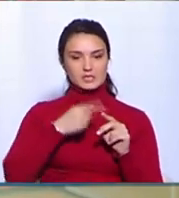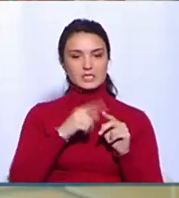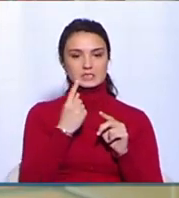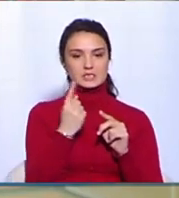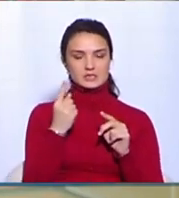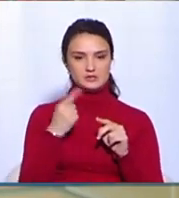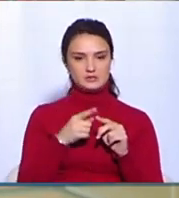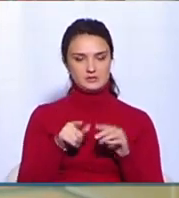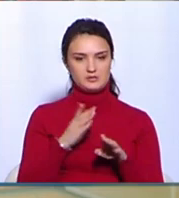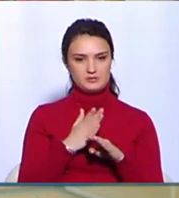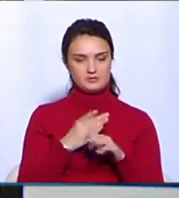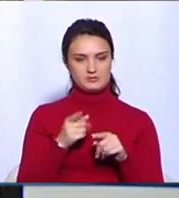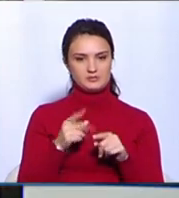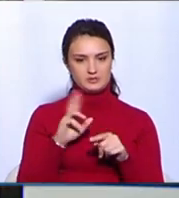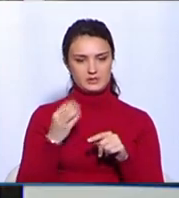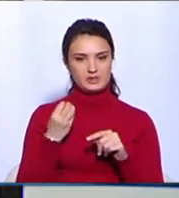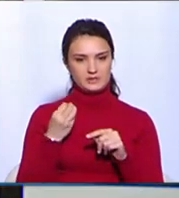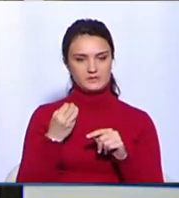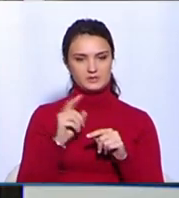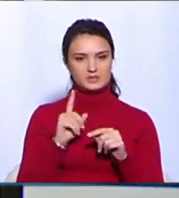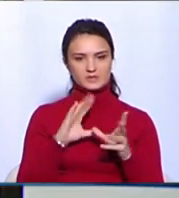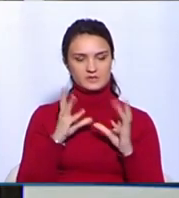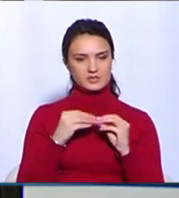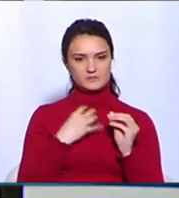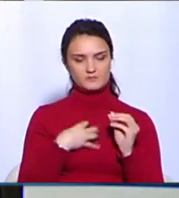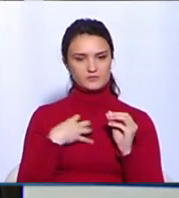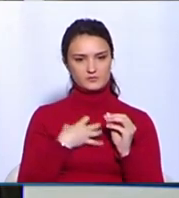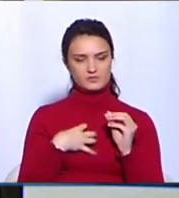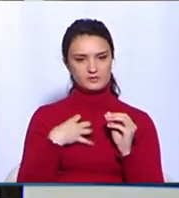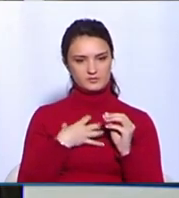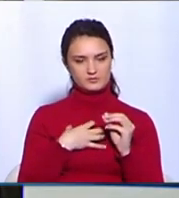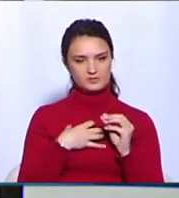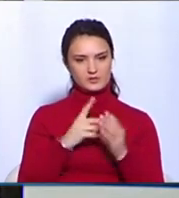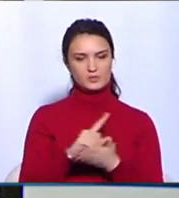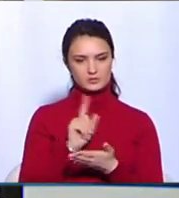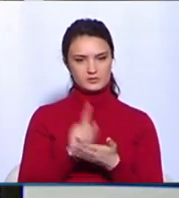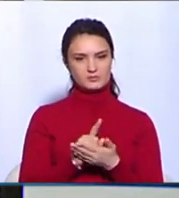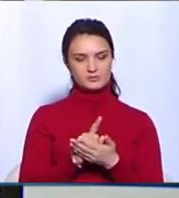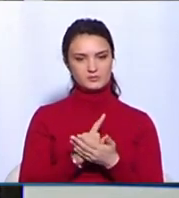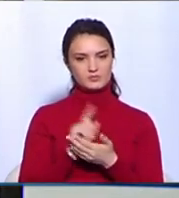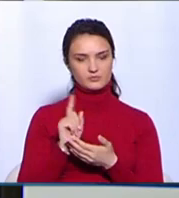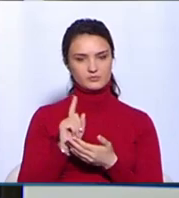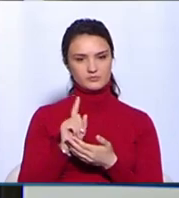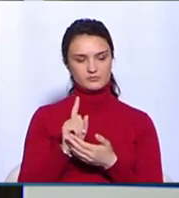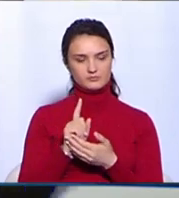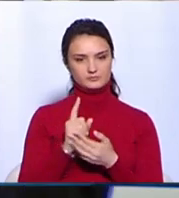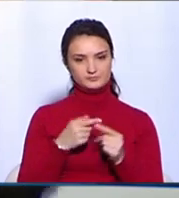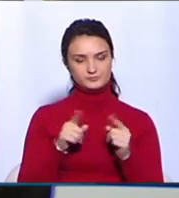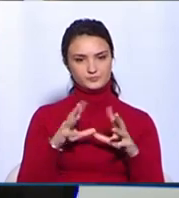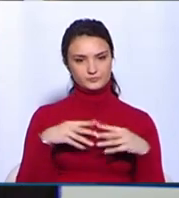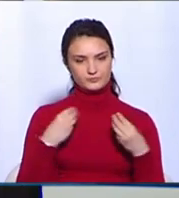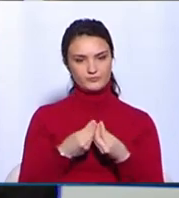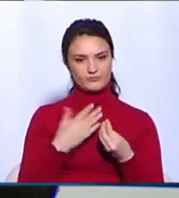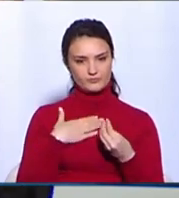ერთ-ერთი ნიშანი ესეც არის. და კიდევ რაც ყველაზე მნიშვნელოვანია, აუცილებელია რომ აი ის